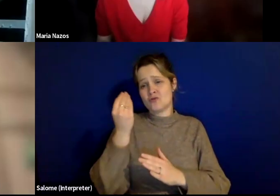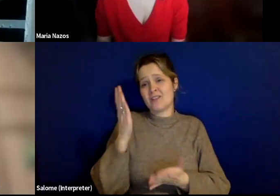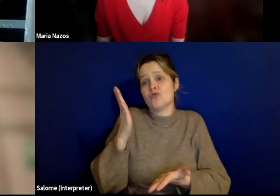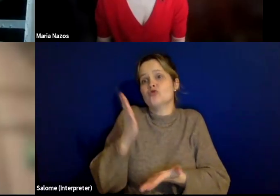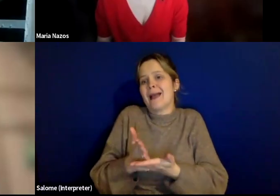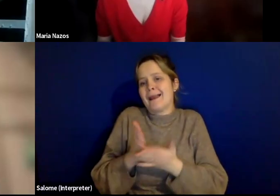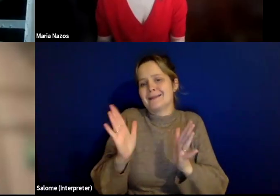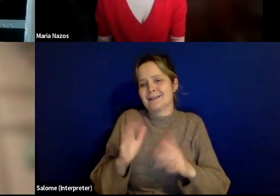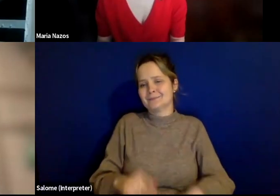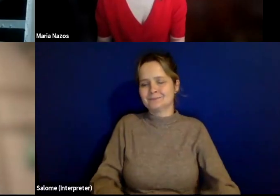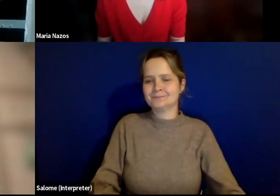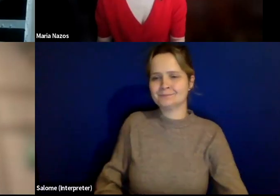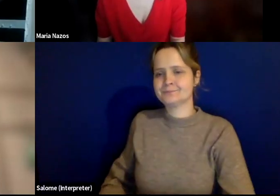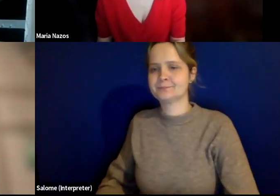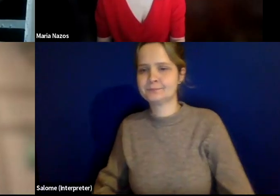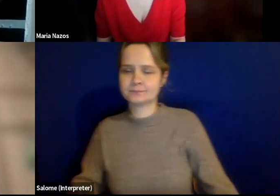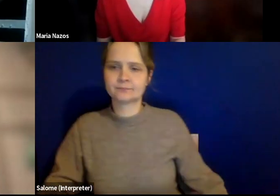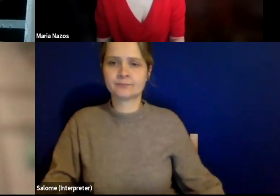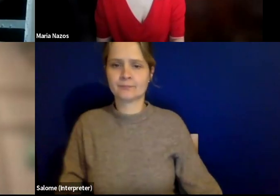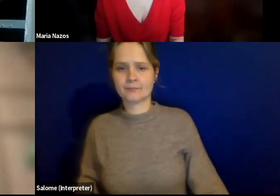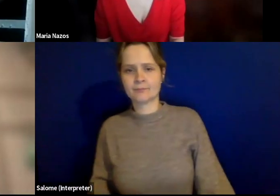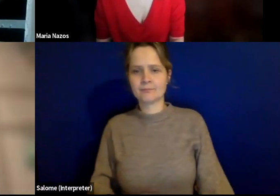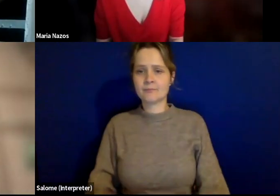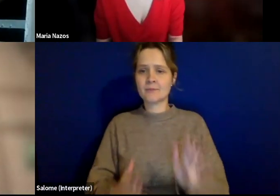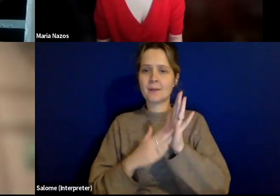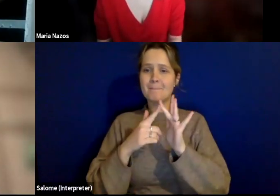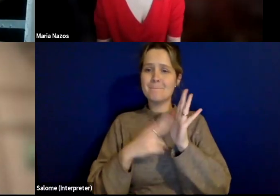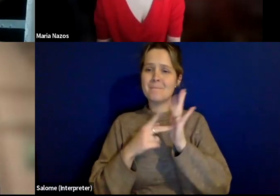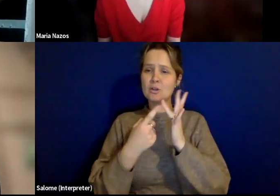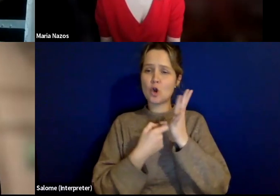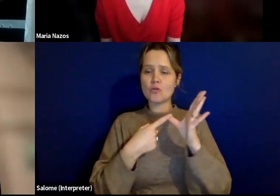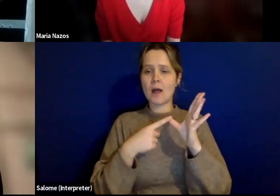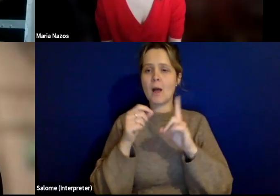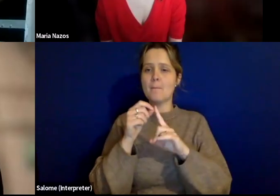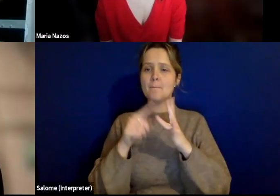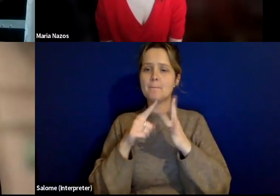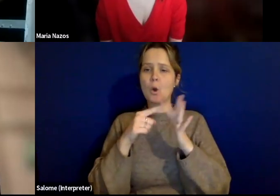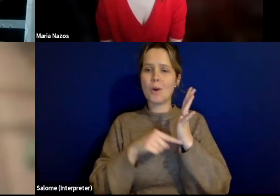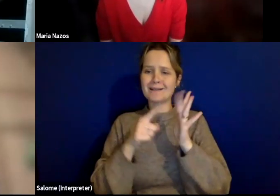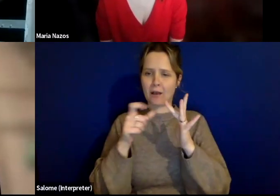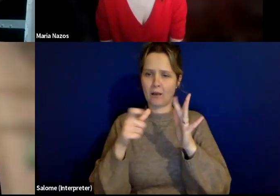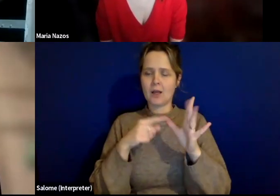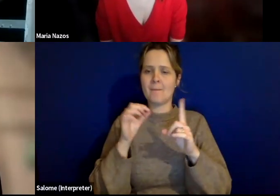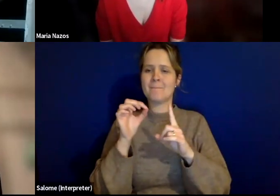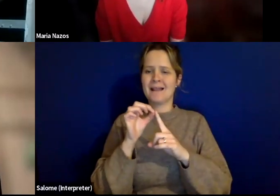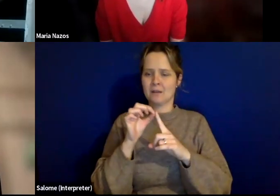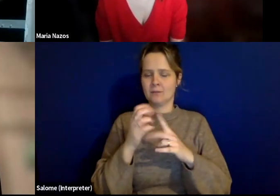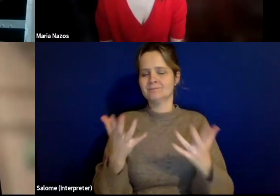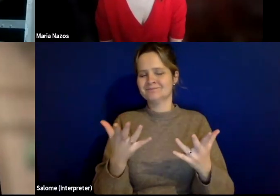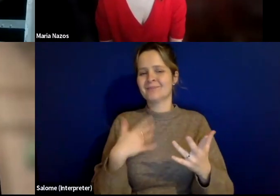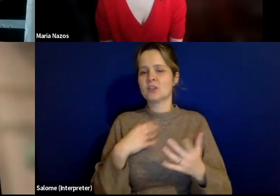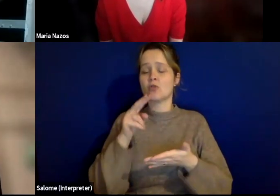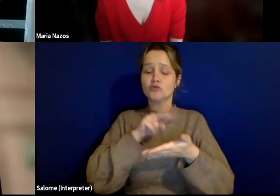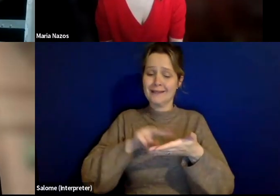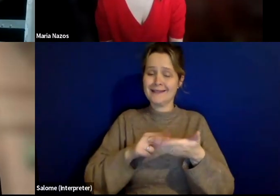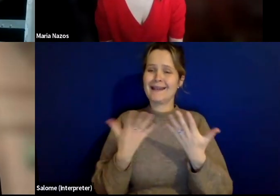say. Now, Μήνορα ποέτικα 10. Άστρα,